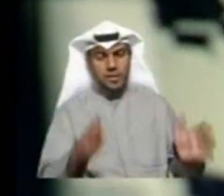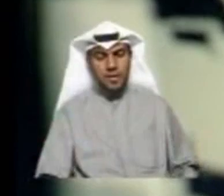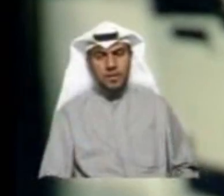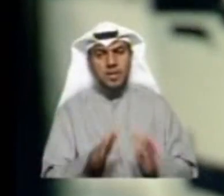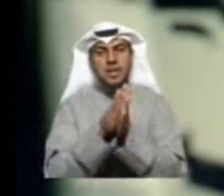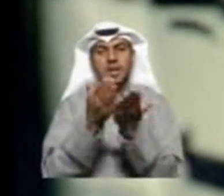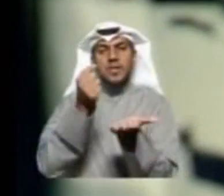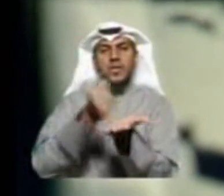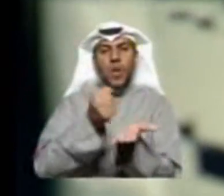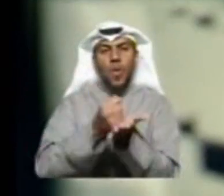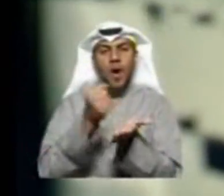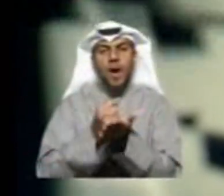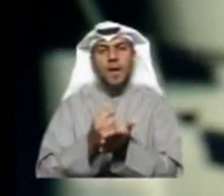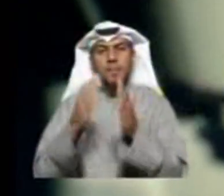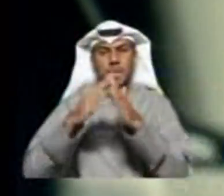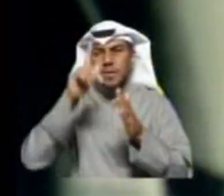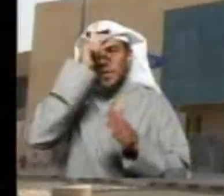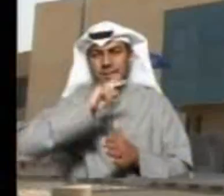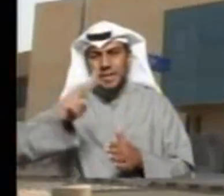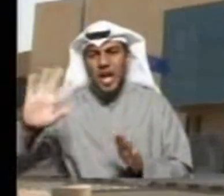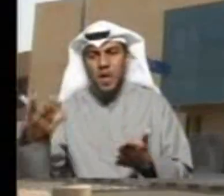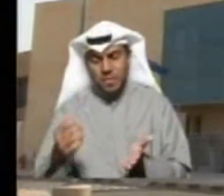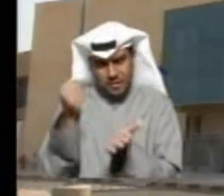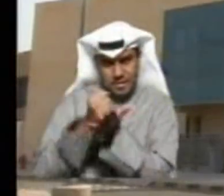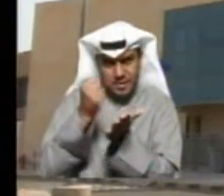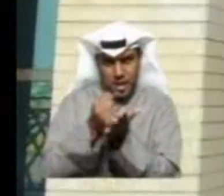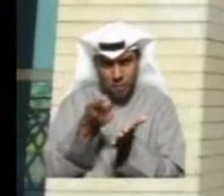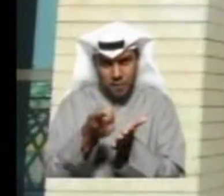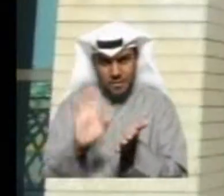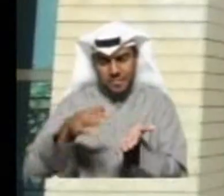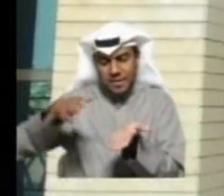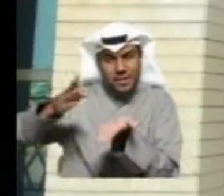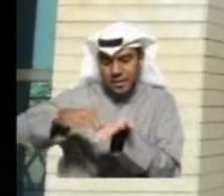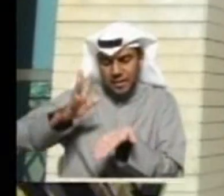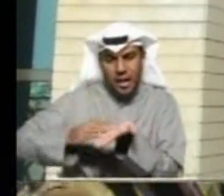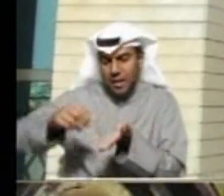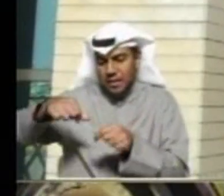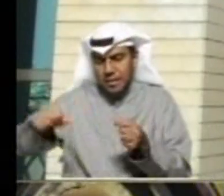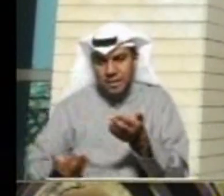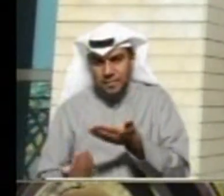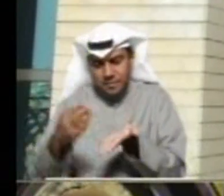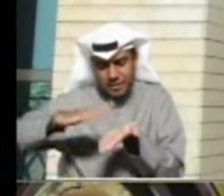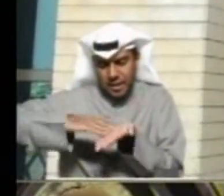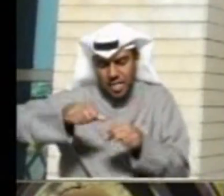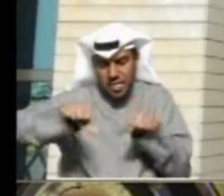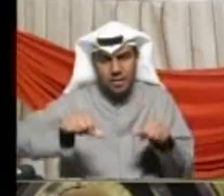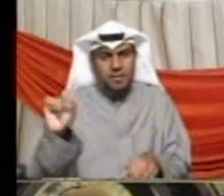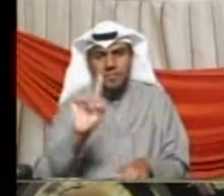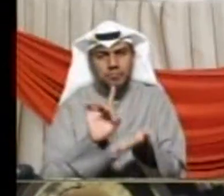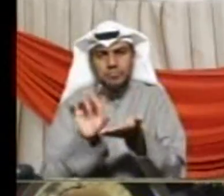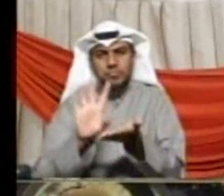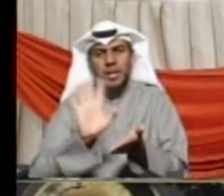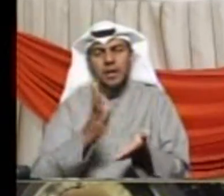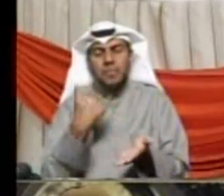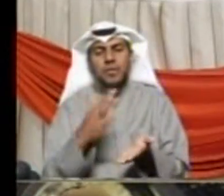الإقامة بجواز سفر الأجانب والاستعاضة عنه بالبطاقة المدنية. وكان المدير العام للإدارة العامة